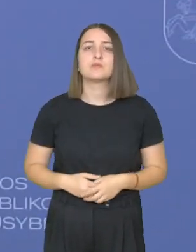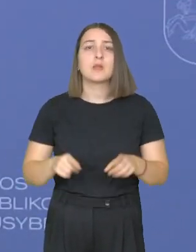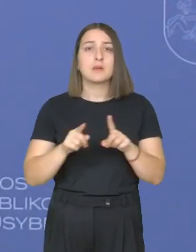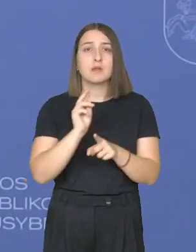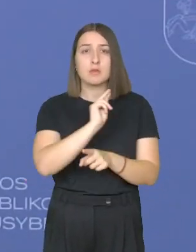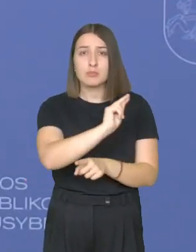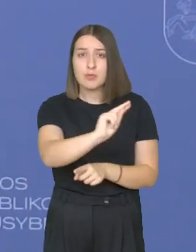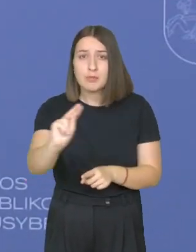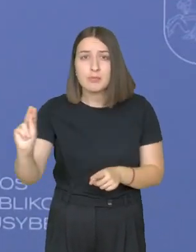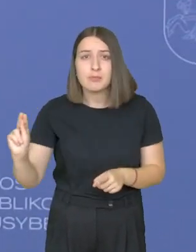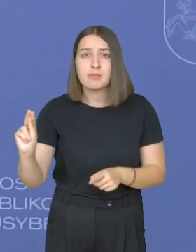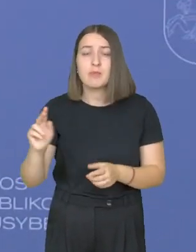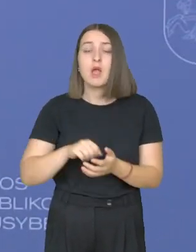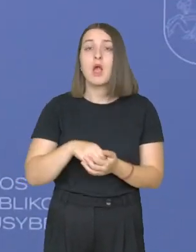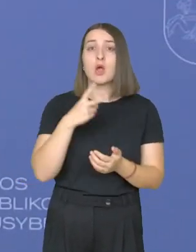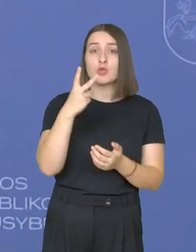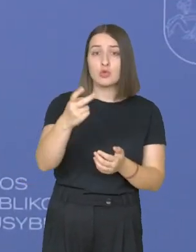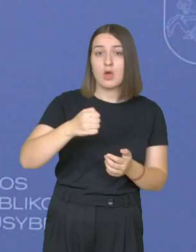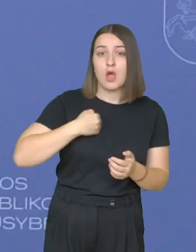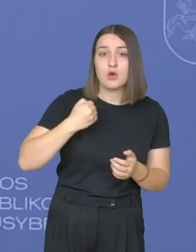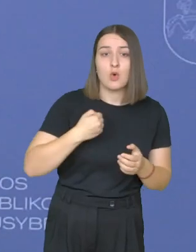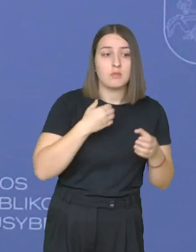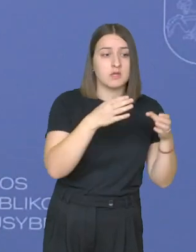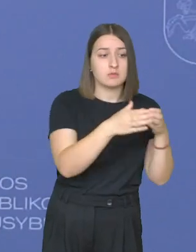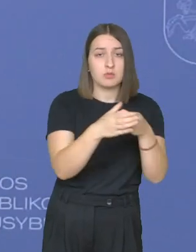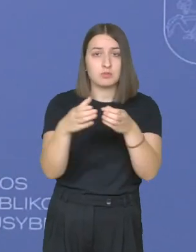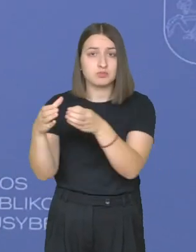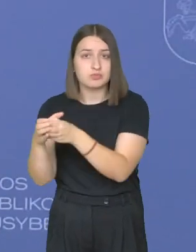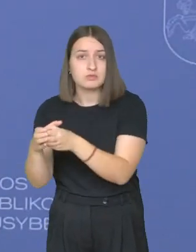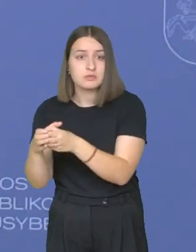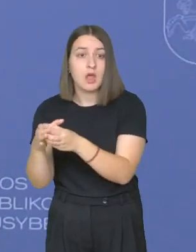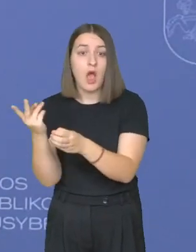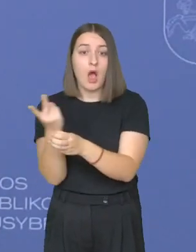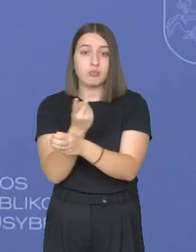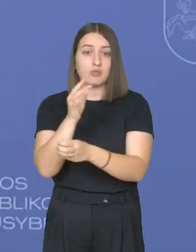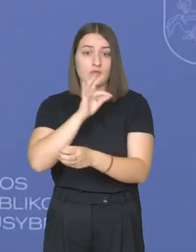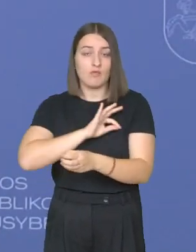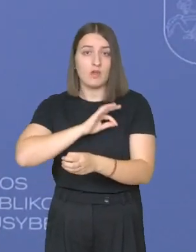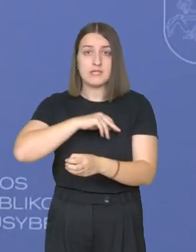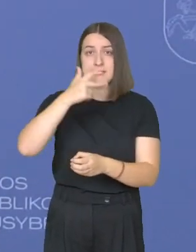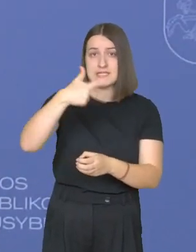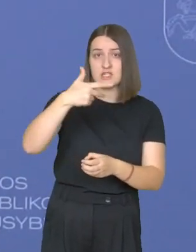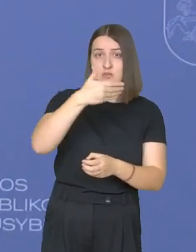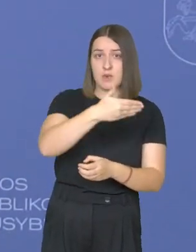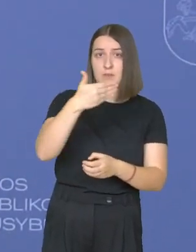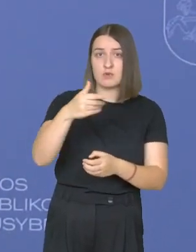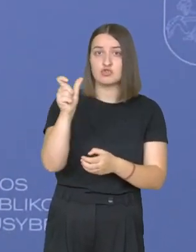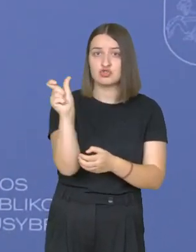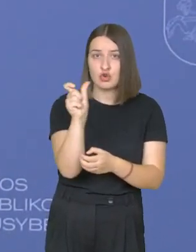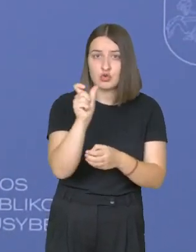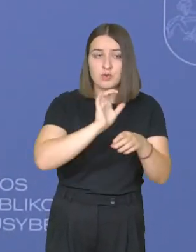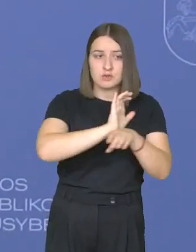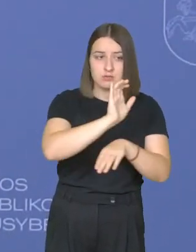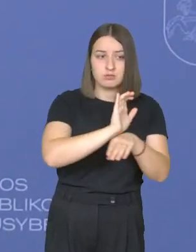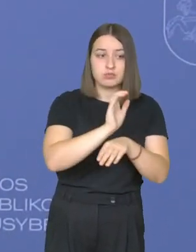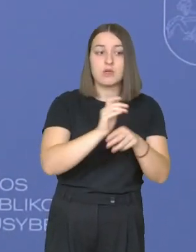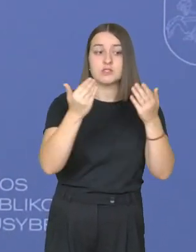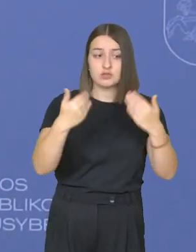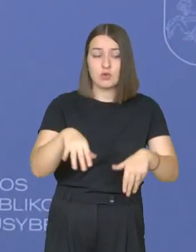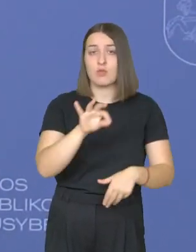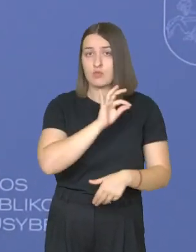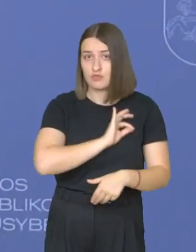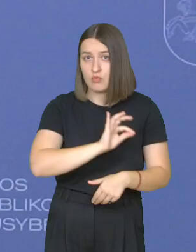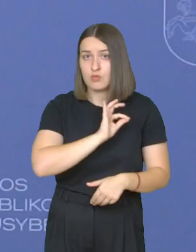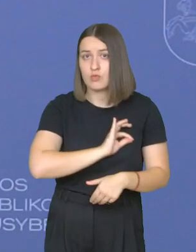vilkų būtent naudoja šitą 30 mm šaudmenis planuojam tęsti ir plėtoti toliau